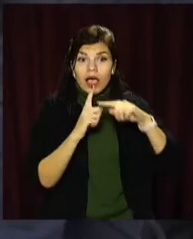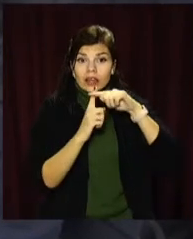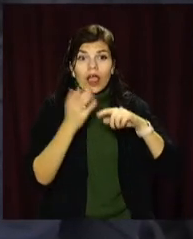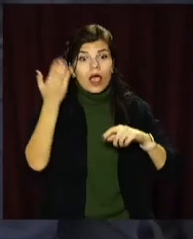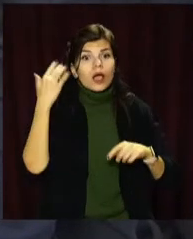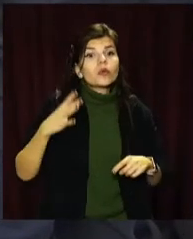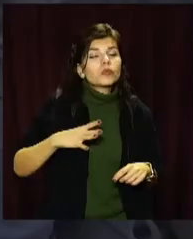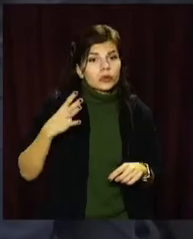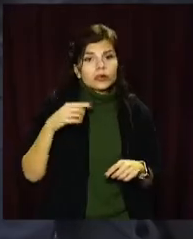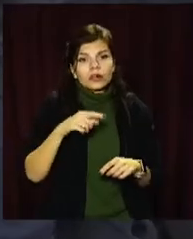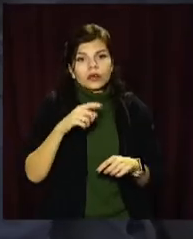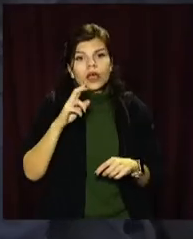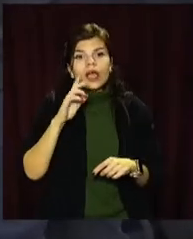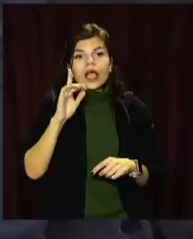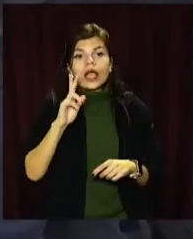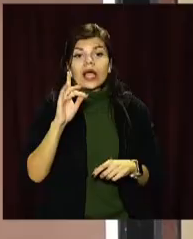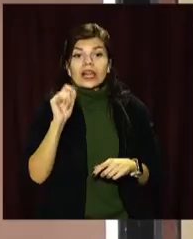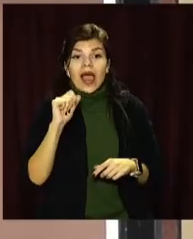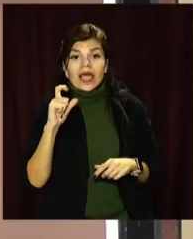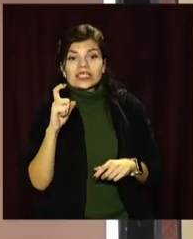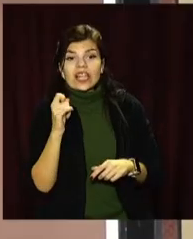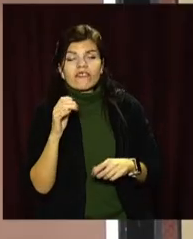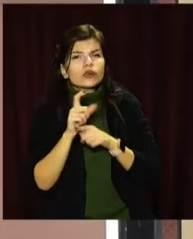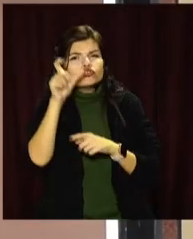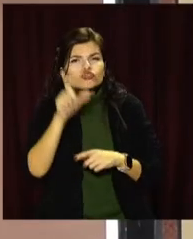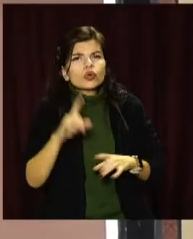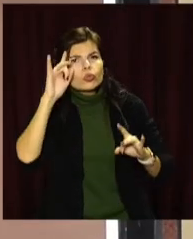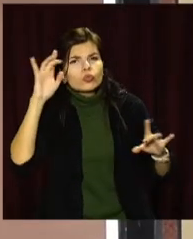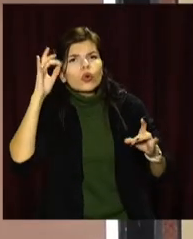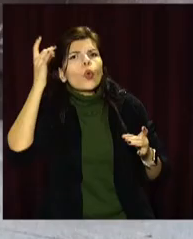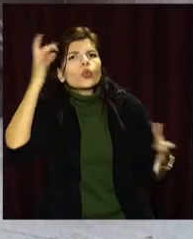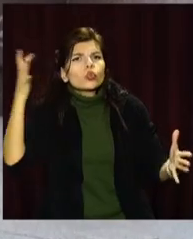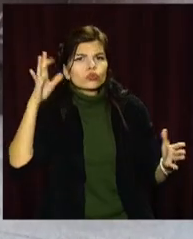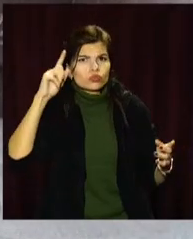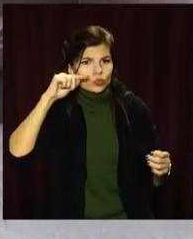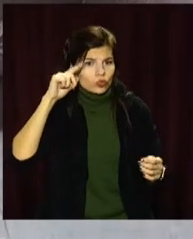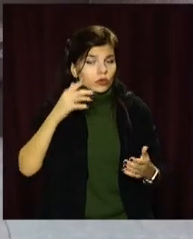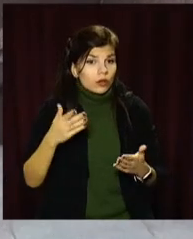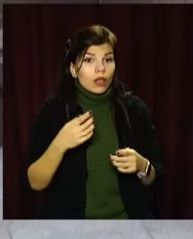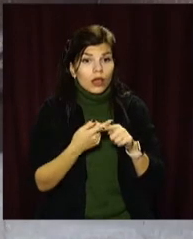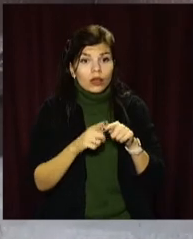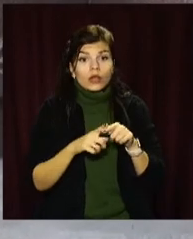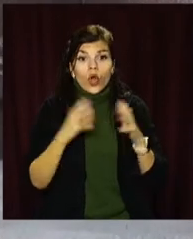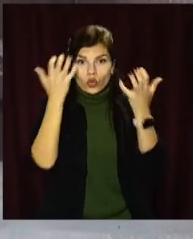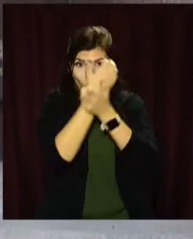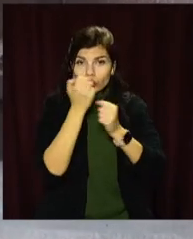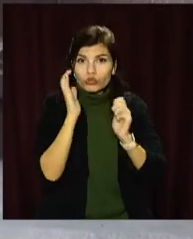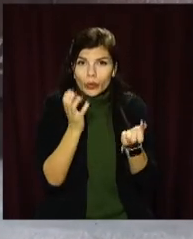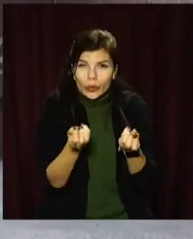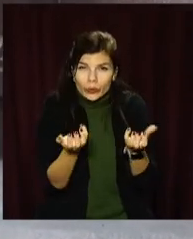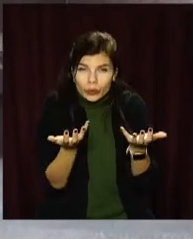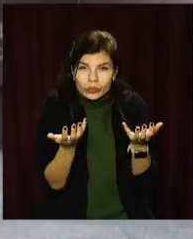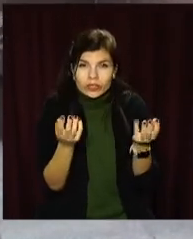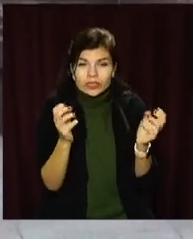відомого краєзнавця та почесного громадянина міста. Стела з куртенової сталі. Вночі вона буде підсвічуватися. Зробили